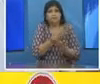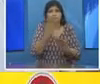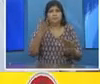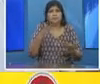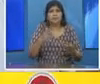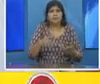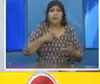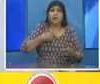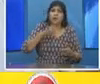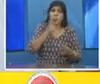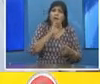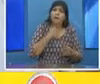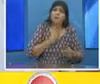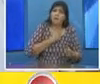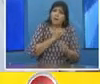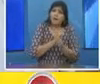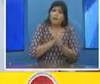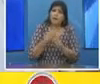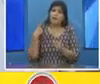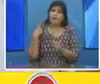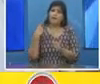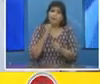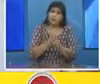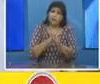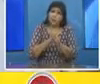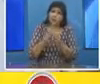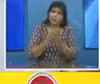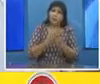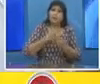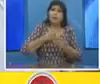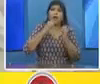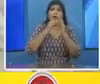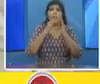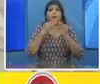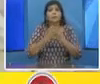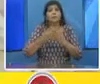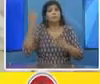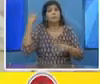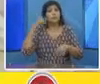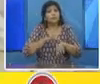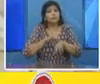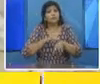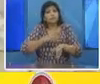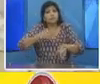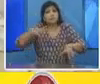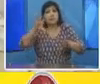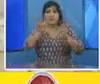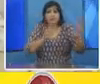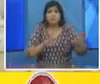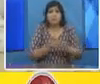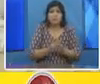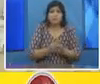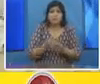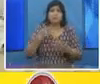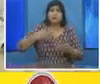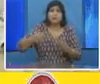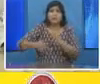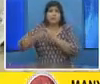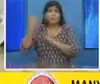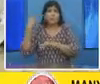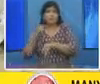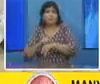अनेकों ऑर्डिनेंस होती थी। उस समय कई देश जो हमसे बहुत